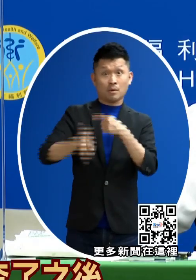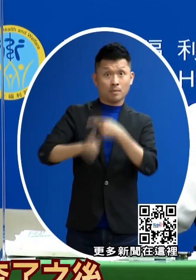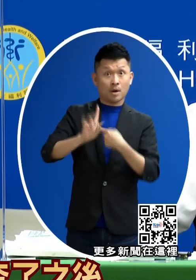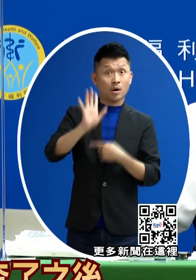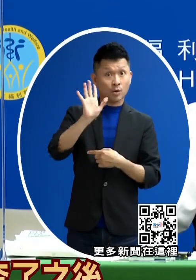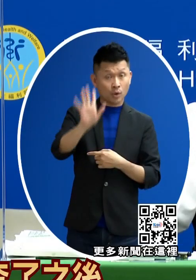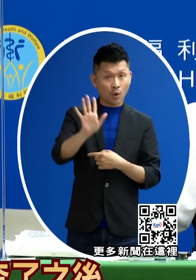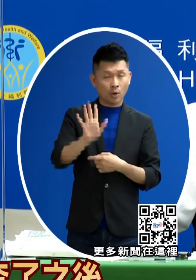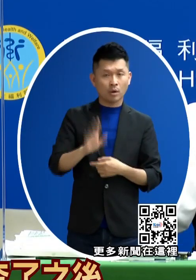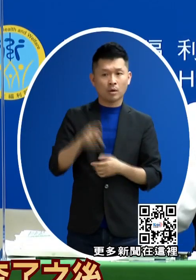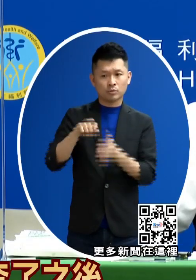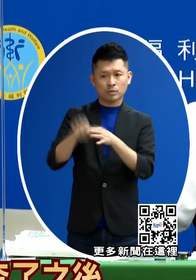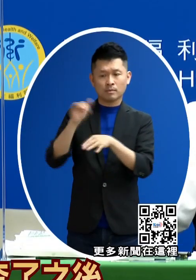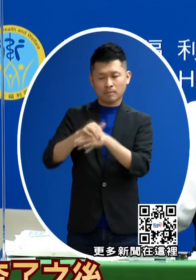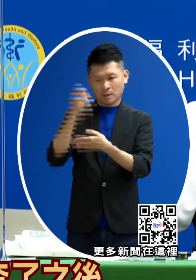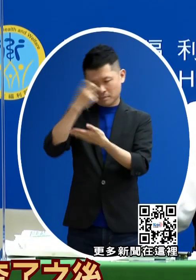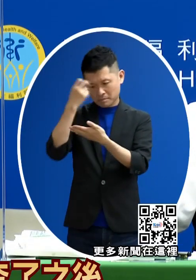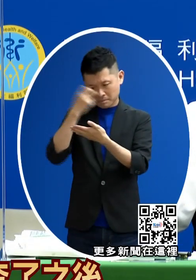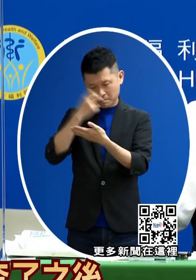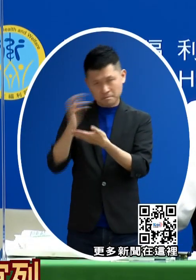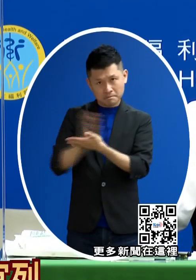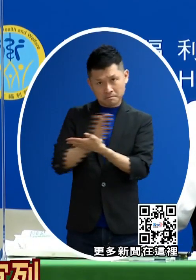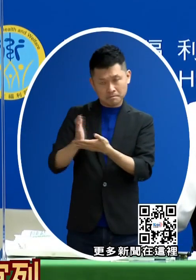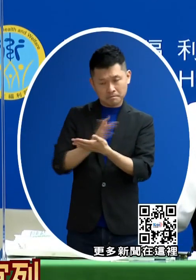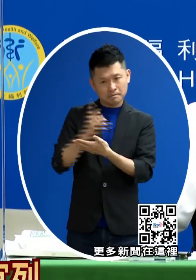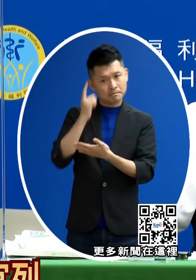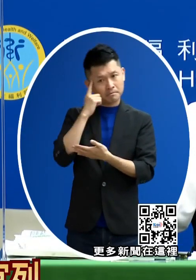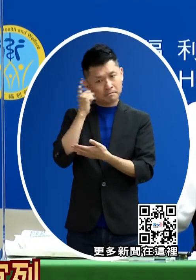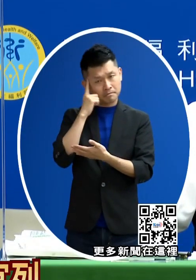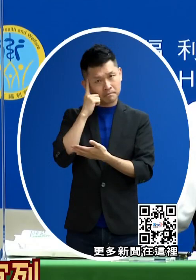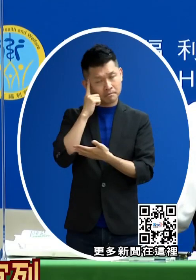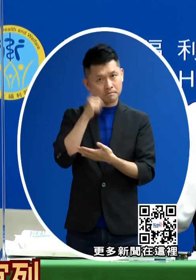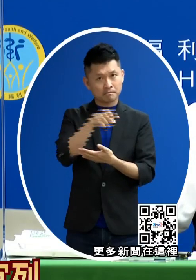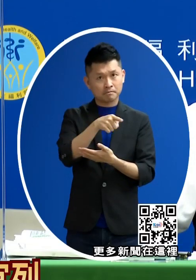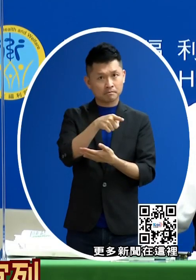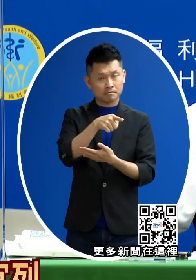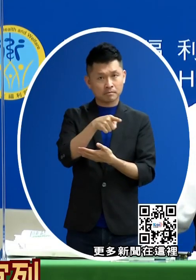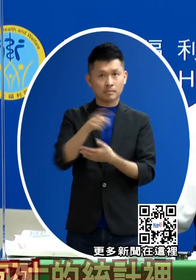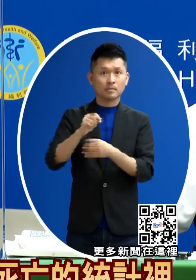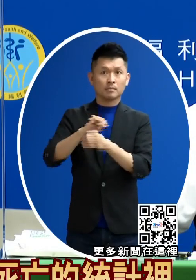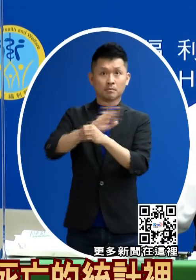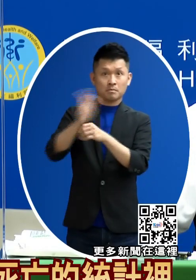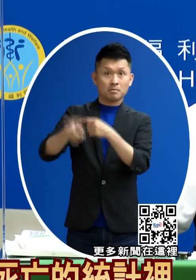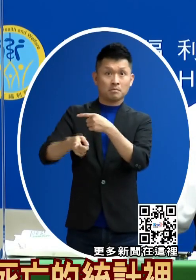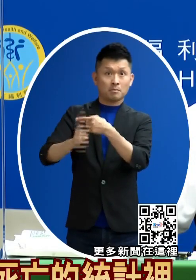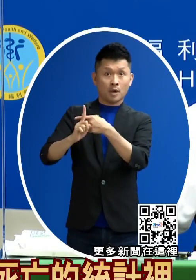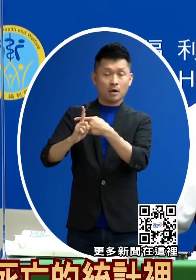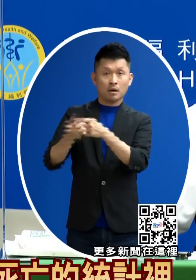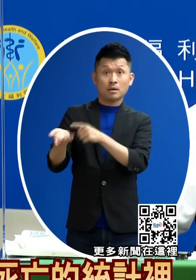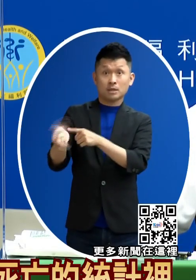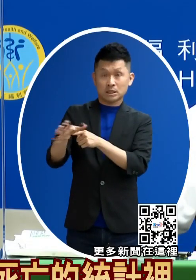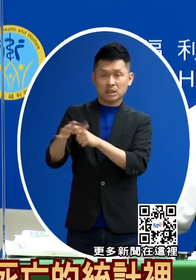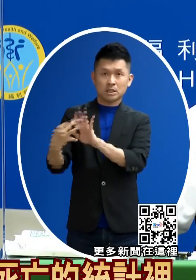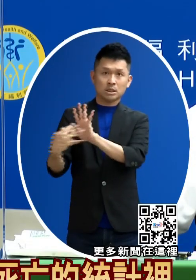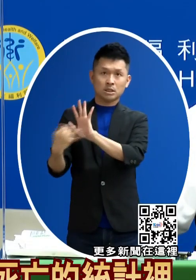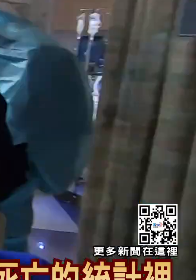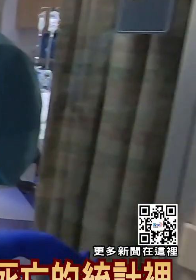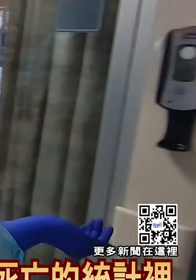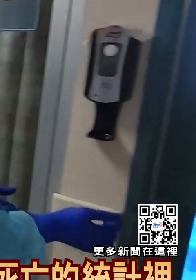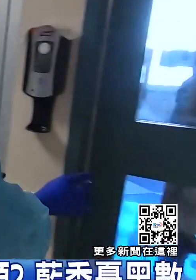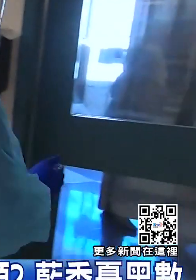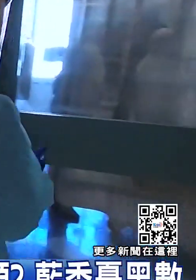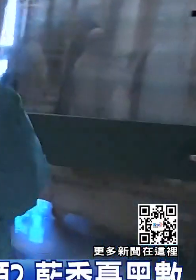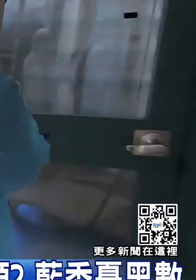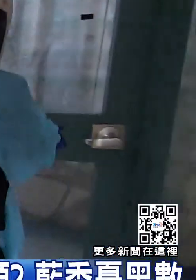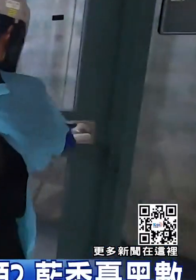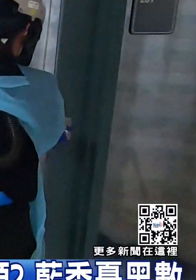下的话，有可能经过专家审查了之后，那会觉得说不适宜列在我们 COVID-19 这里面的死亡的统计